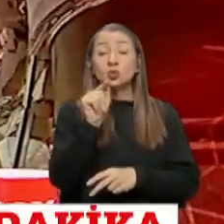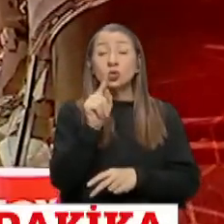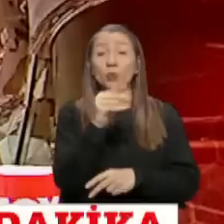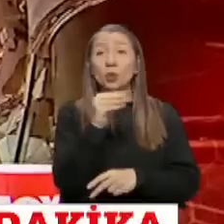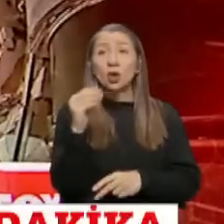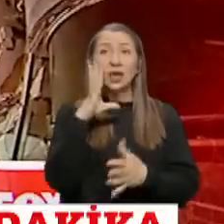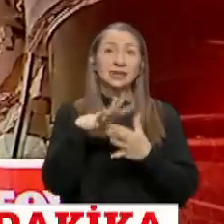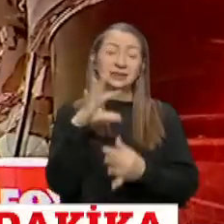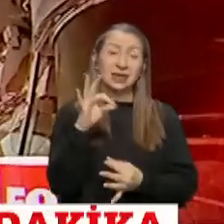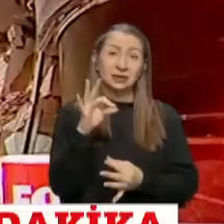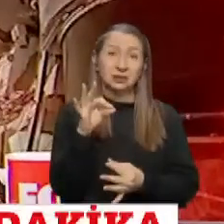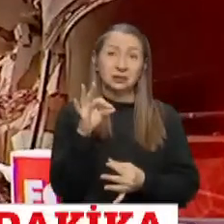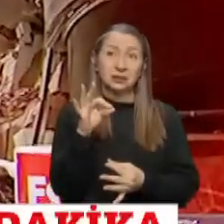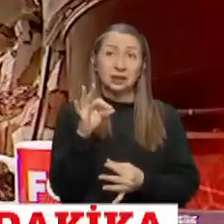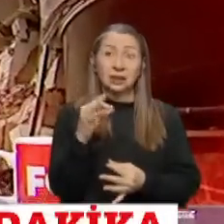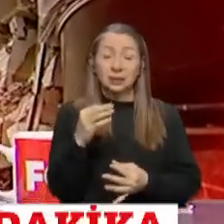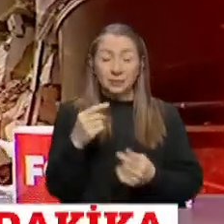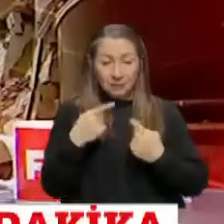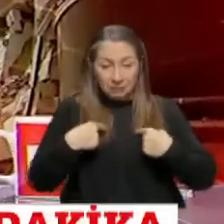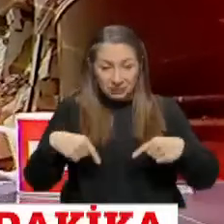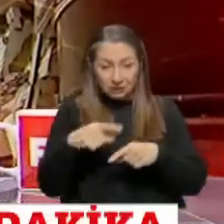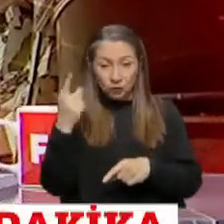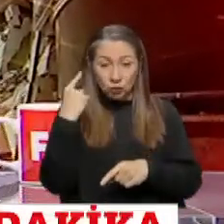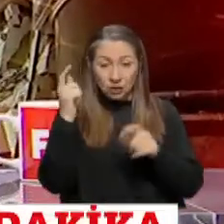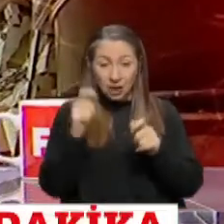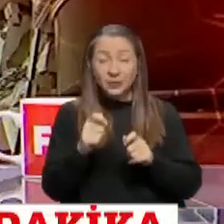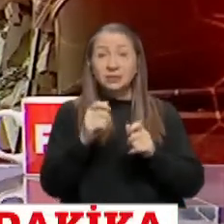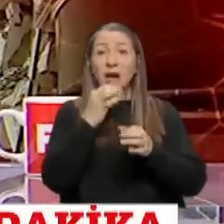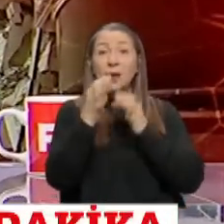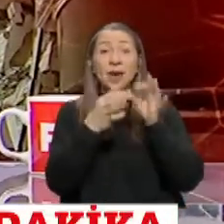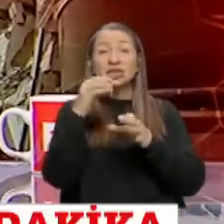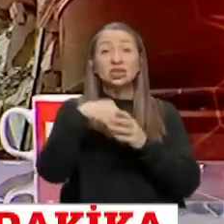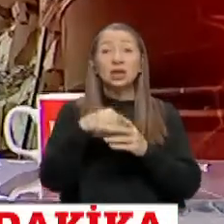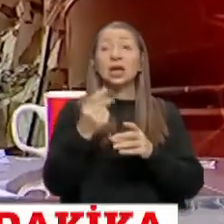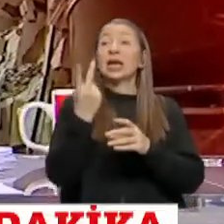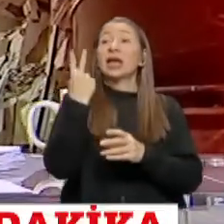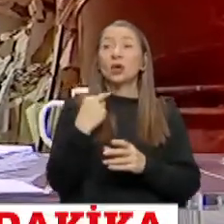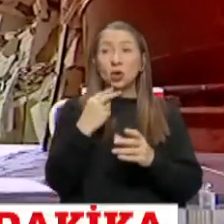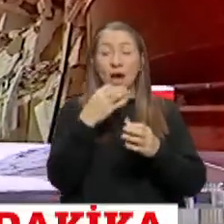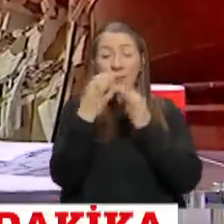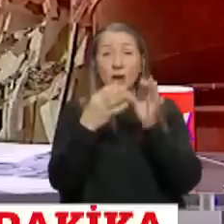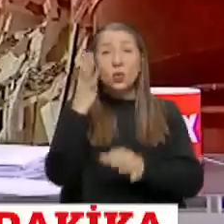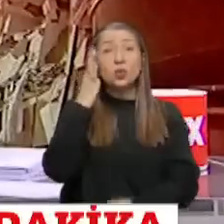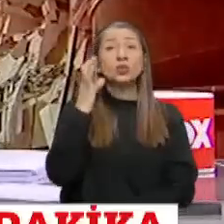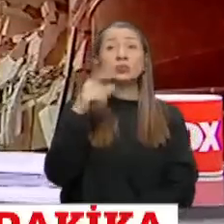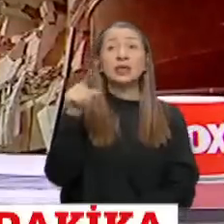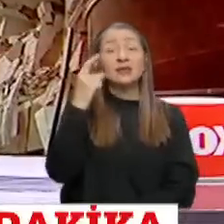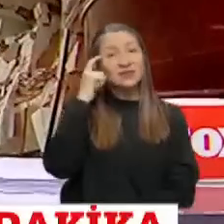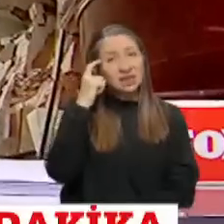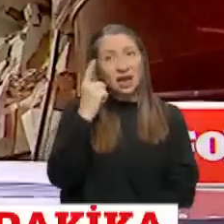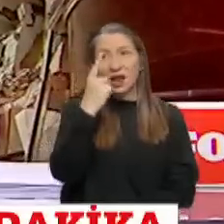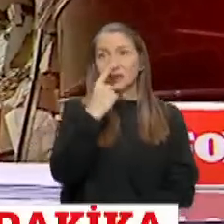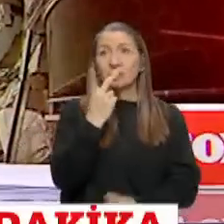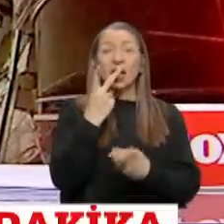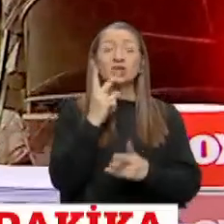milyon insan. Bizim dün yaptığımız yayınlarda, ondan önceki gün yaptığımız yayınlarda uzmanların öngörüleri, resmi